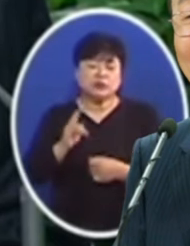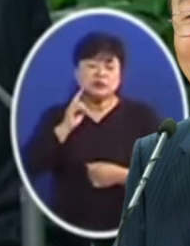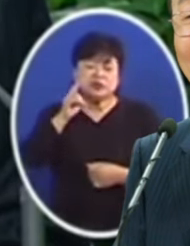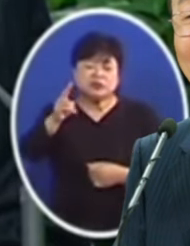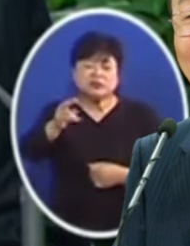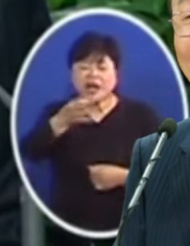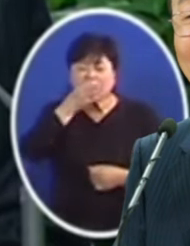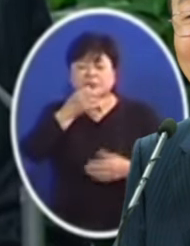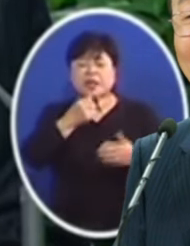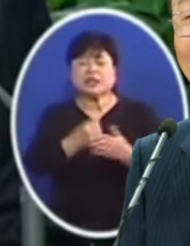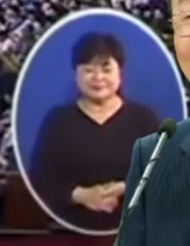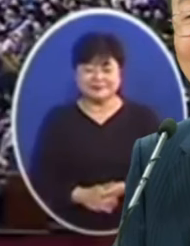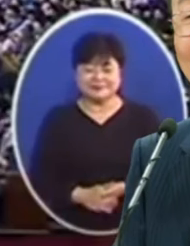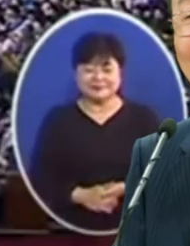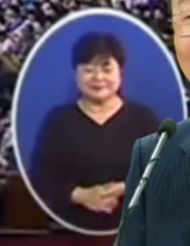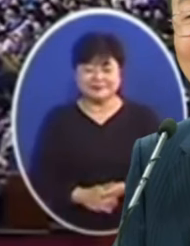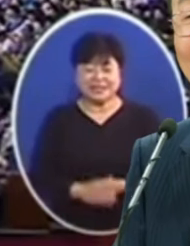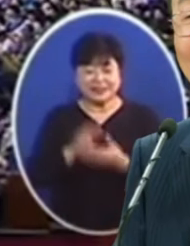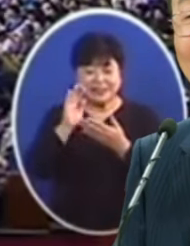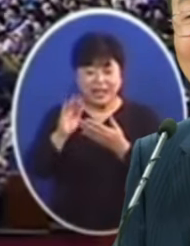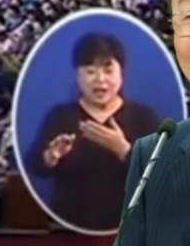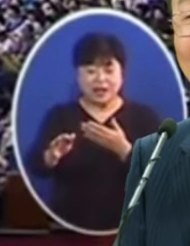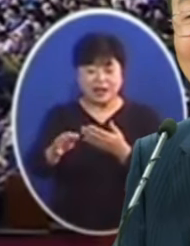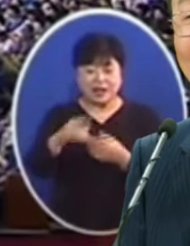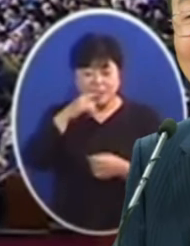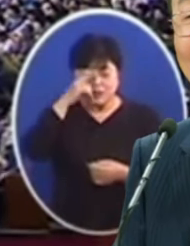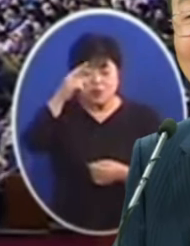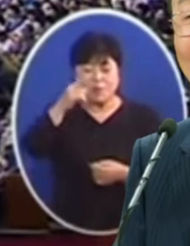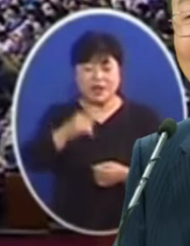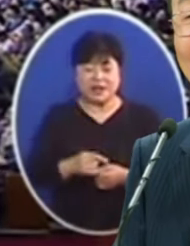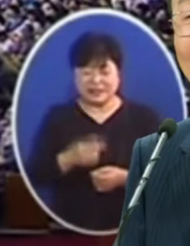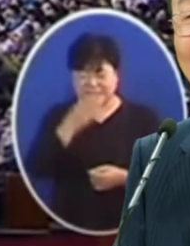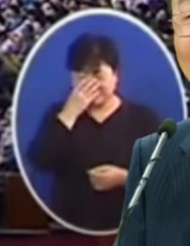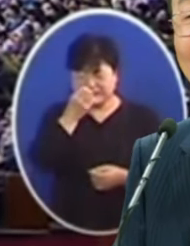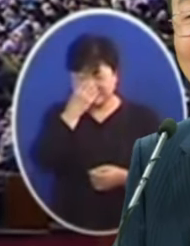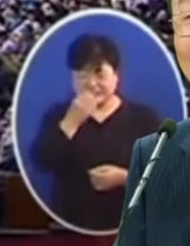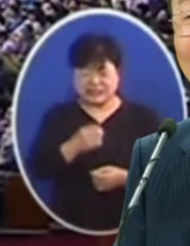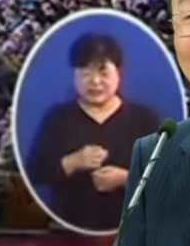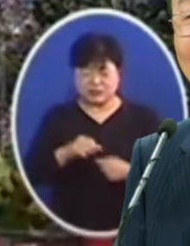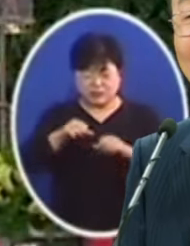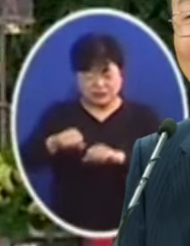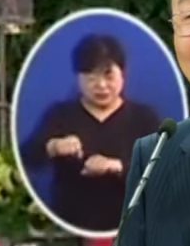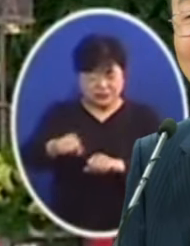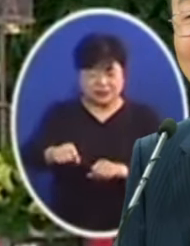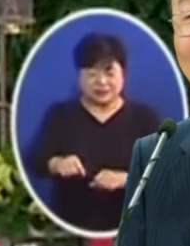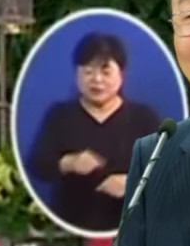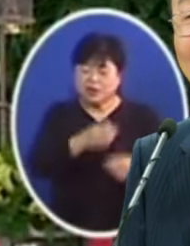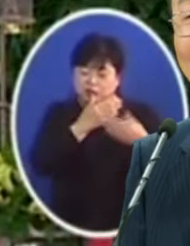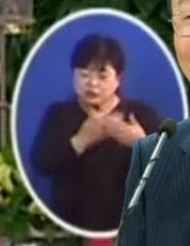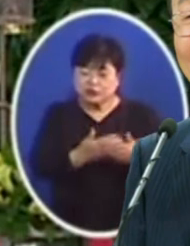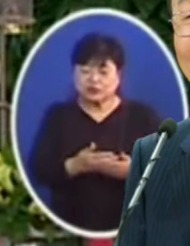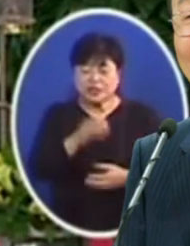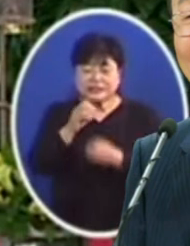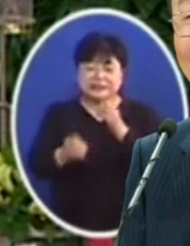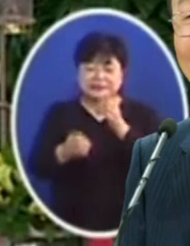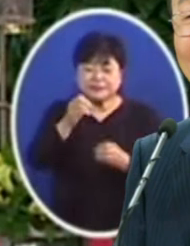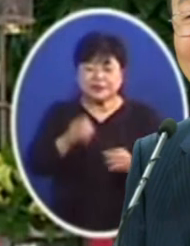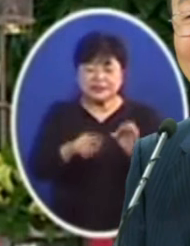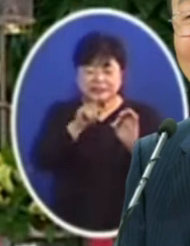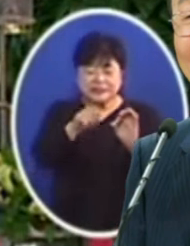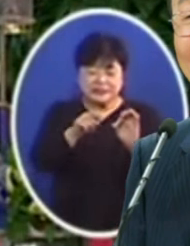사람들하고 부딪히게 되는 것입니다. 그 다음에 교만과 오만의 쓰레기통을 청소하는 것은 참 중요합니다. 시편 10편